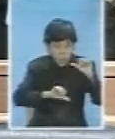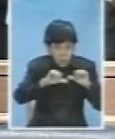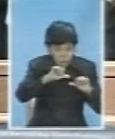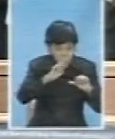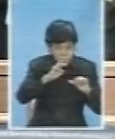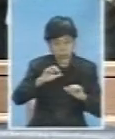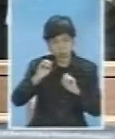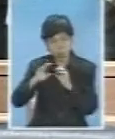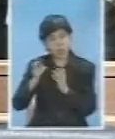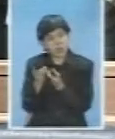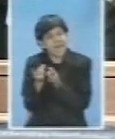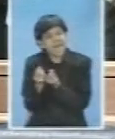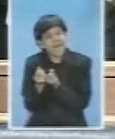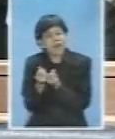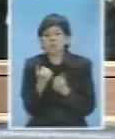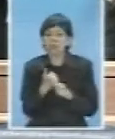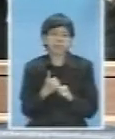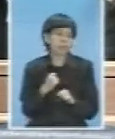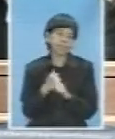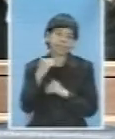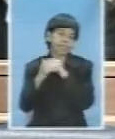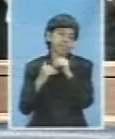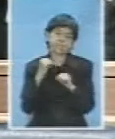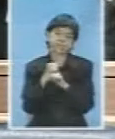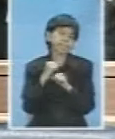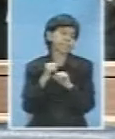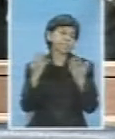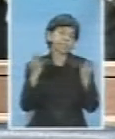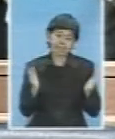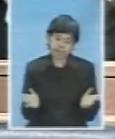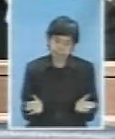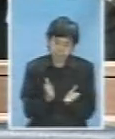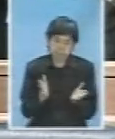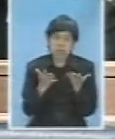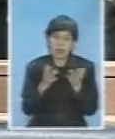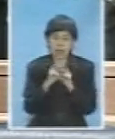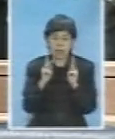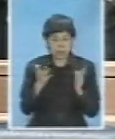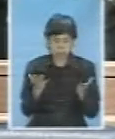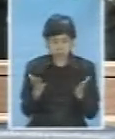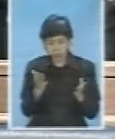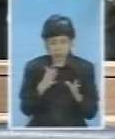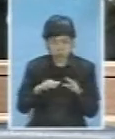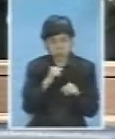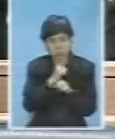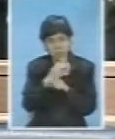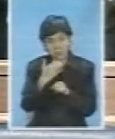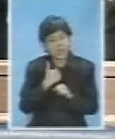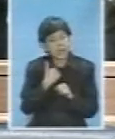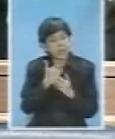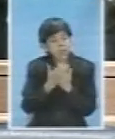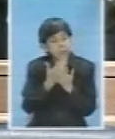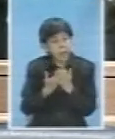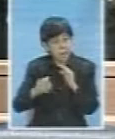มาในขณะนี้ก็ไม่ได้มีการส่งเสริมในเรื่องนี้และคณะกรรมการก็ไม่ได้เข้าไปจี้ในเรื่องนี้แล้วก็มีการปรับ